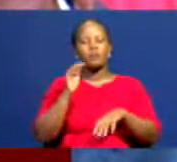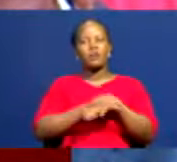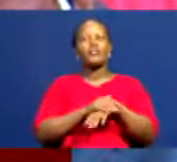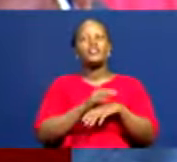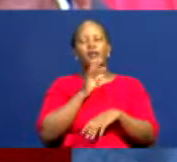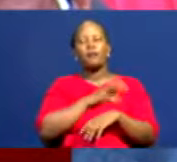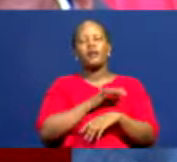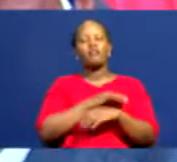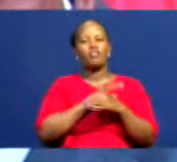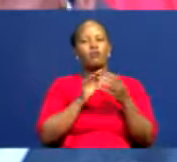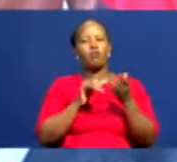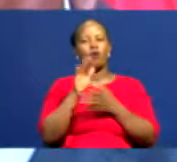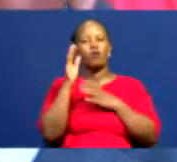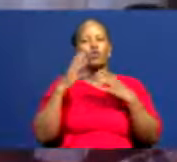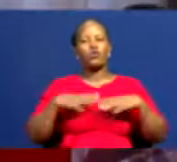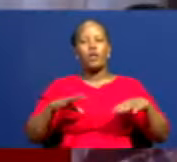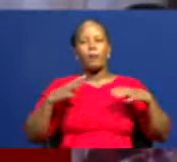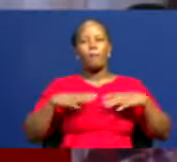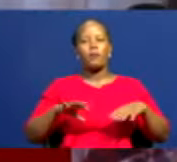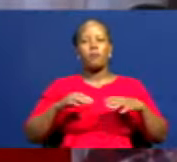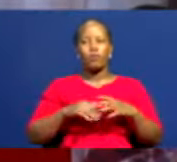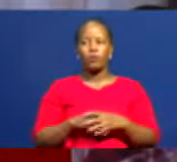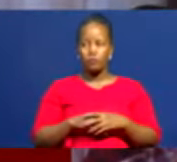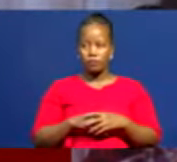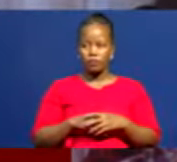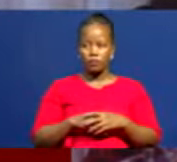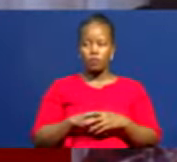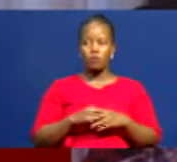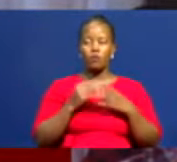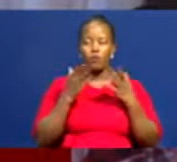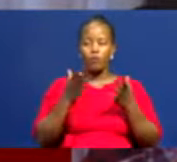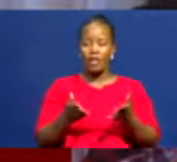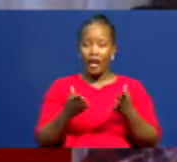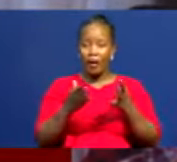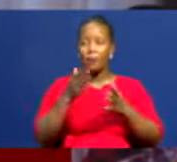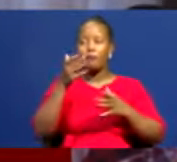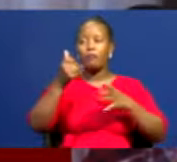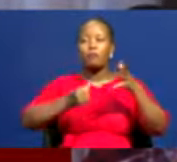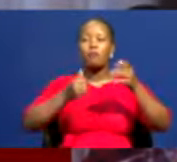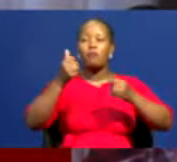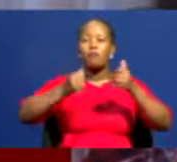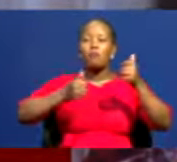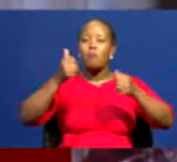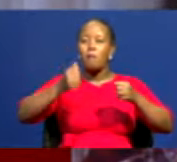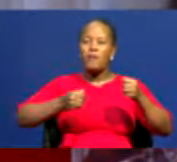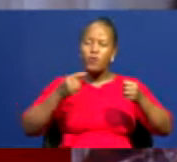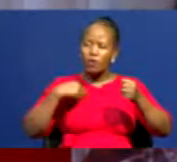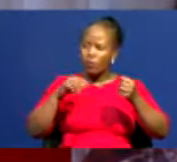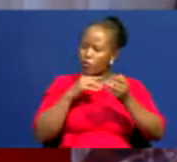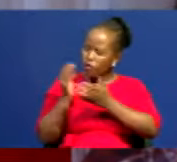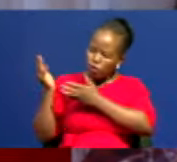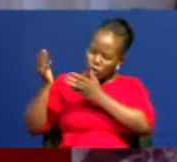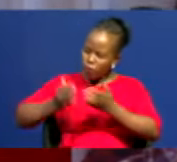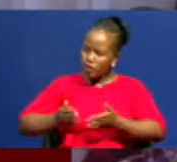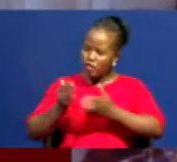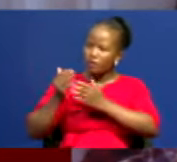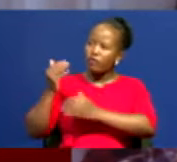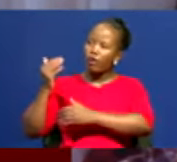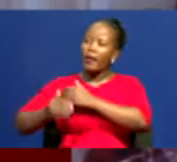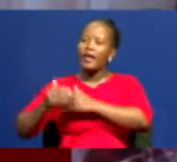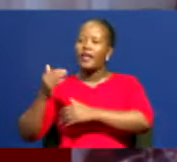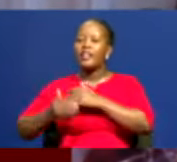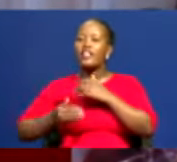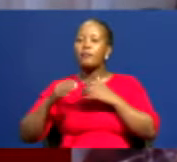wakazi wa kaunti hiyo. Ilipo sasa, maziwa tunalete kutoka kaunti jirani, kwa